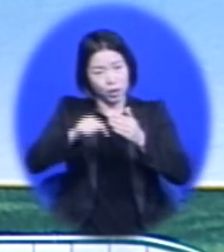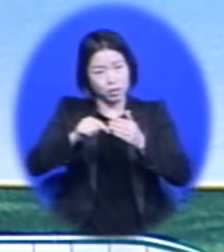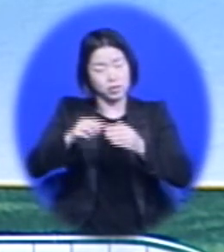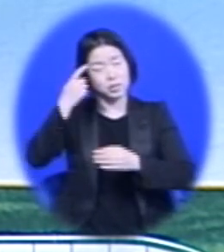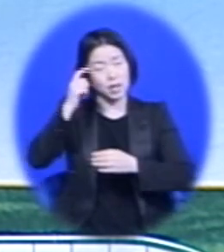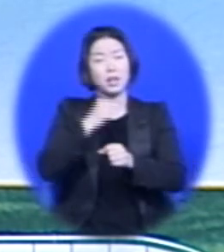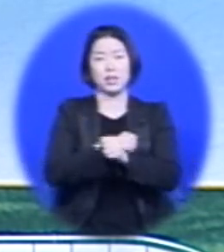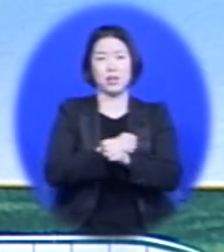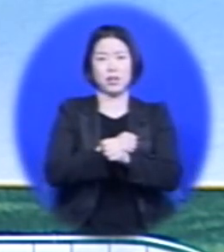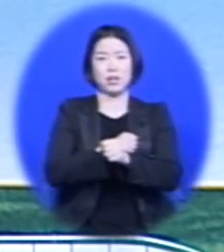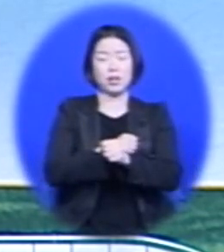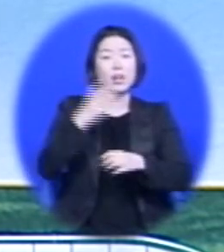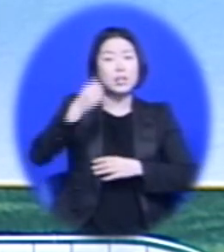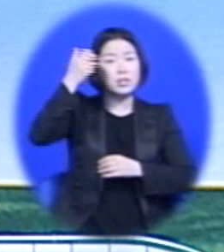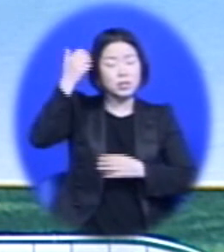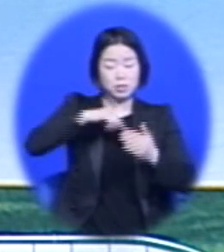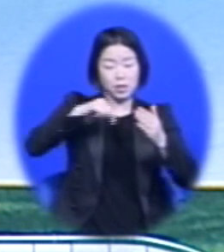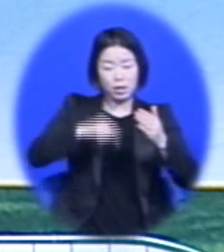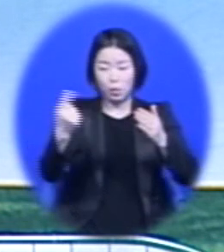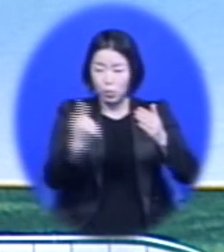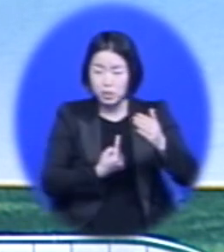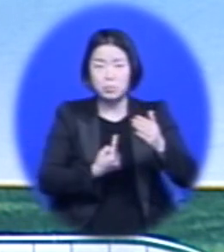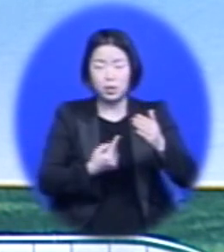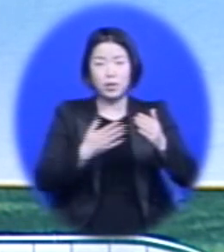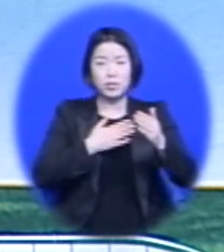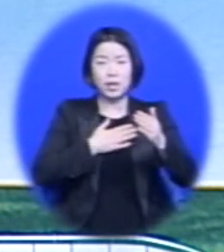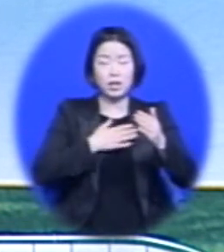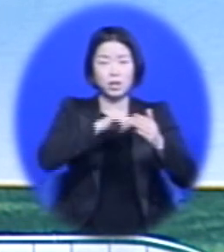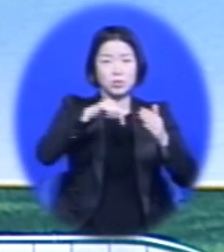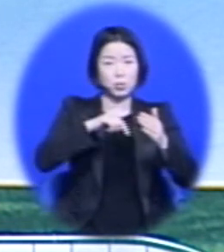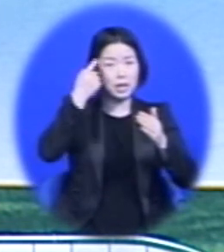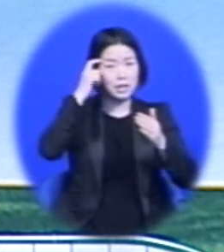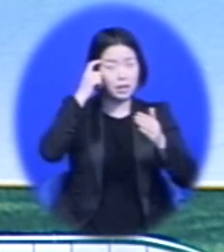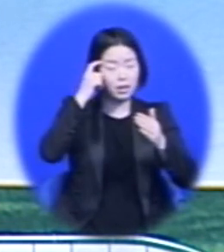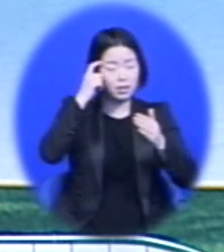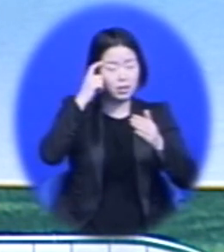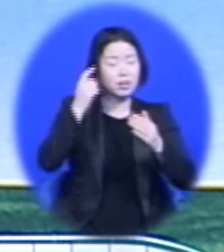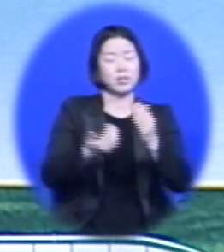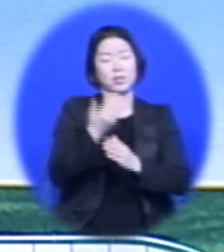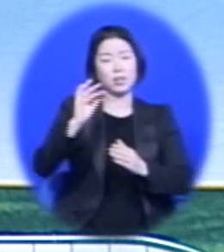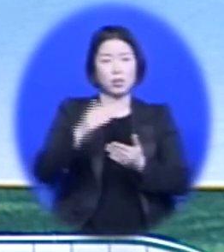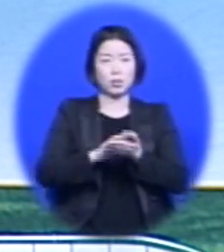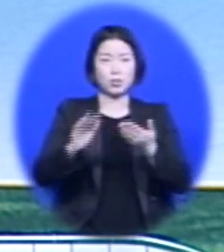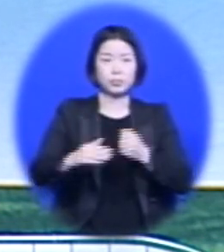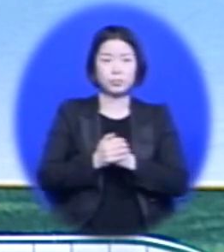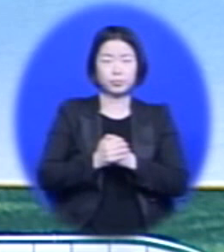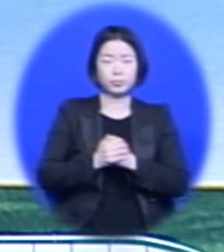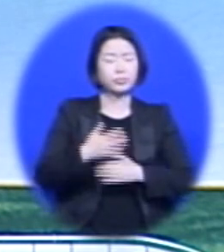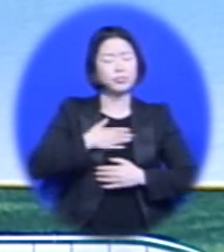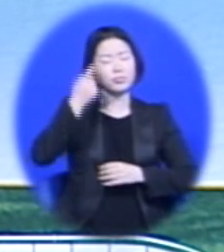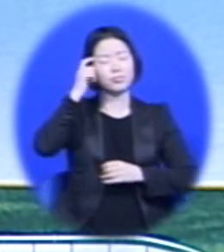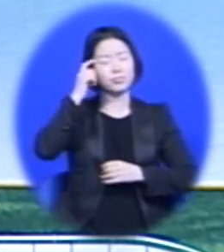성령님이 내게 오시면 성령에 속한 생각이 내 속에 일어나기 시작합니다. 아, 생각은